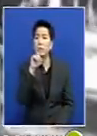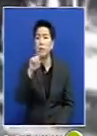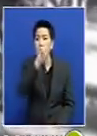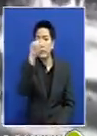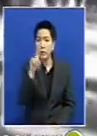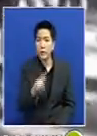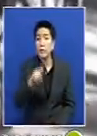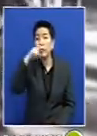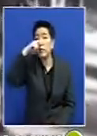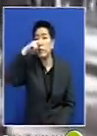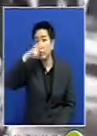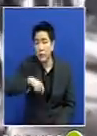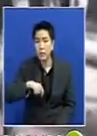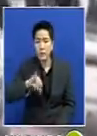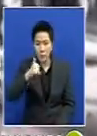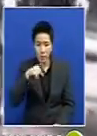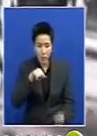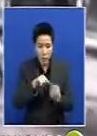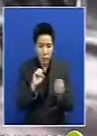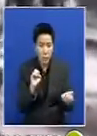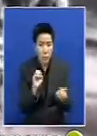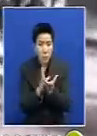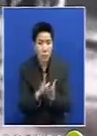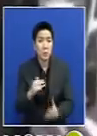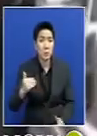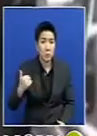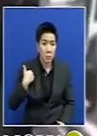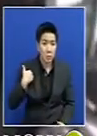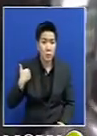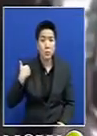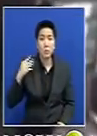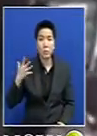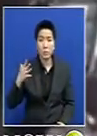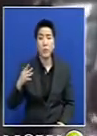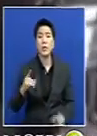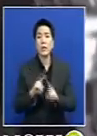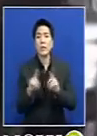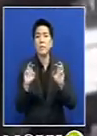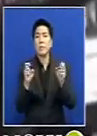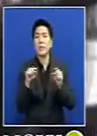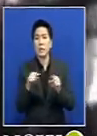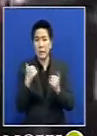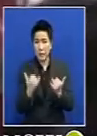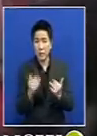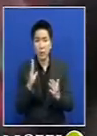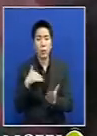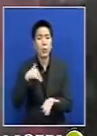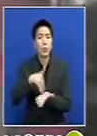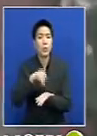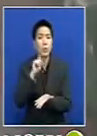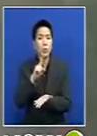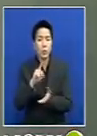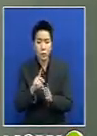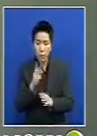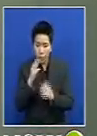ทยอาจกลายเป็นสมรภูมิของการก่อการร้ายด้วยหรือไม่แต่ประเด็นนี้นักวิชาการจากศูนย์มุสลิมศึกษา